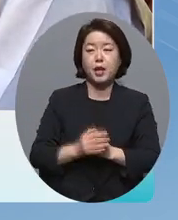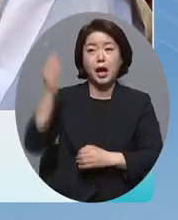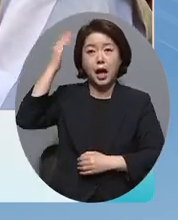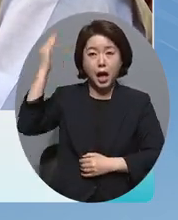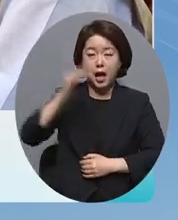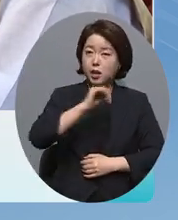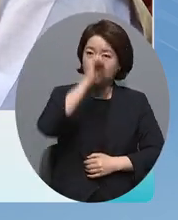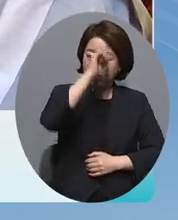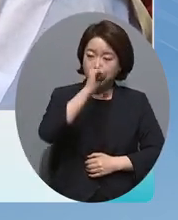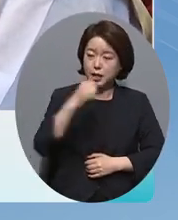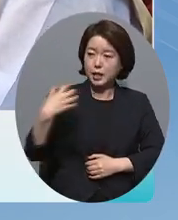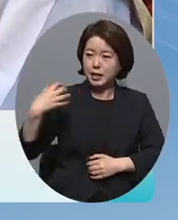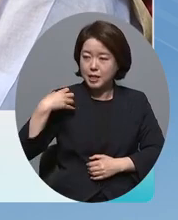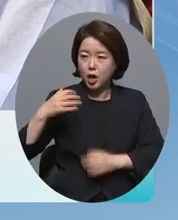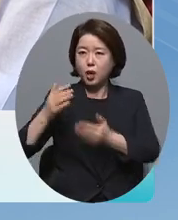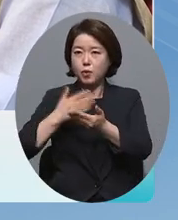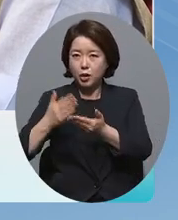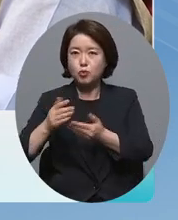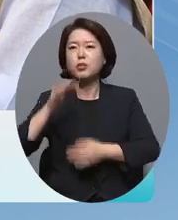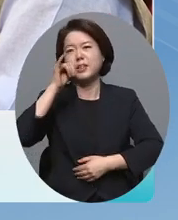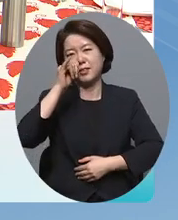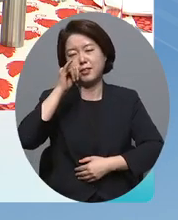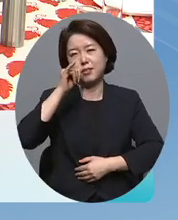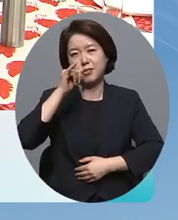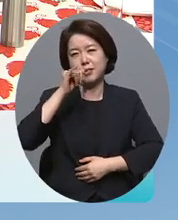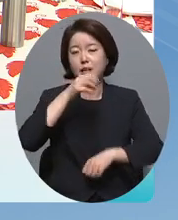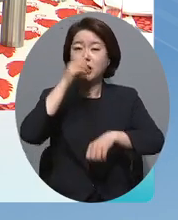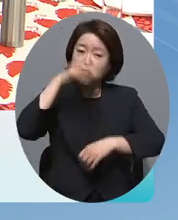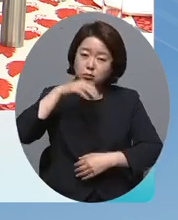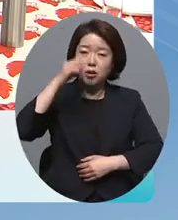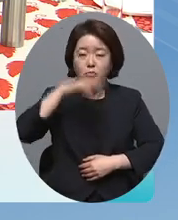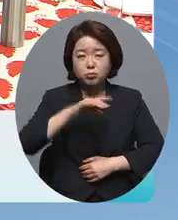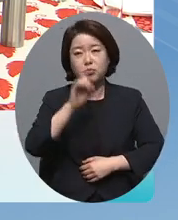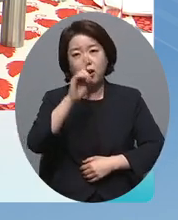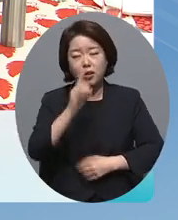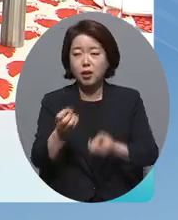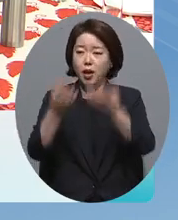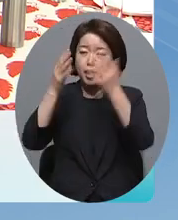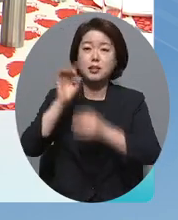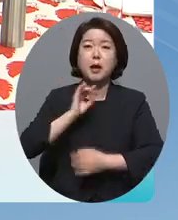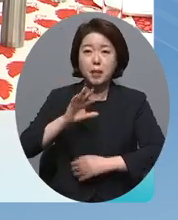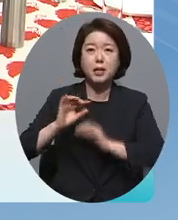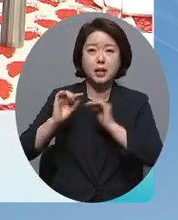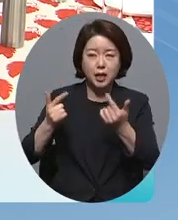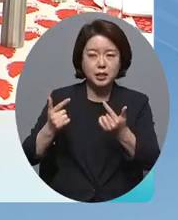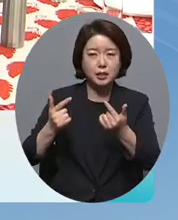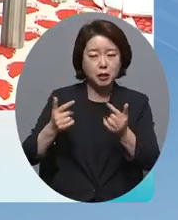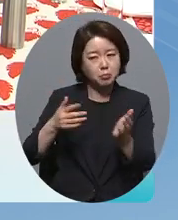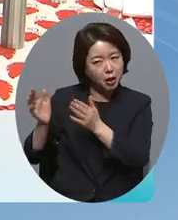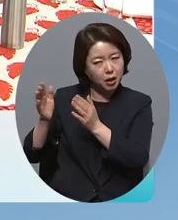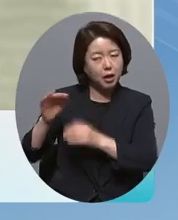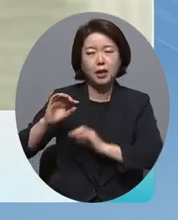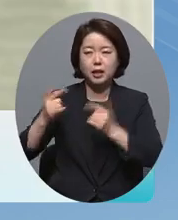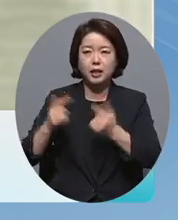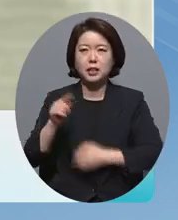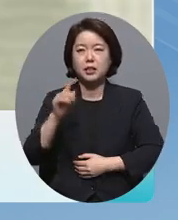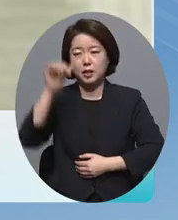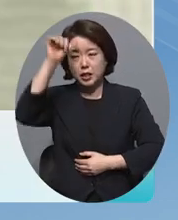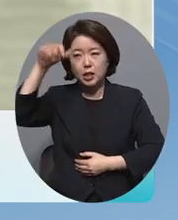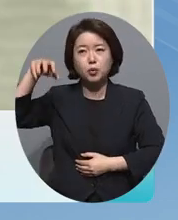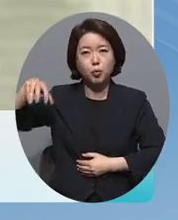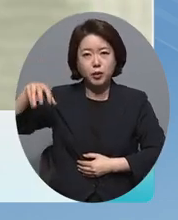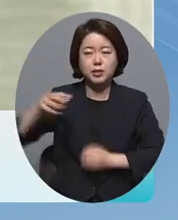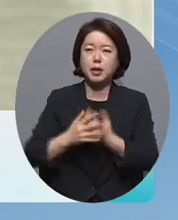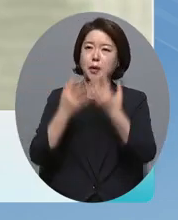한국과 인도의 역할 분담이 있다 보니까 단순히 그냥 뭐 하나의 일정 정도를 취급하기에는 좀 그거보다는 인도에서